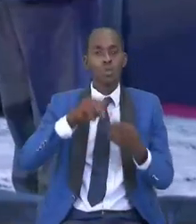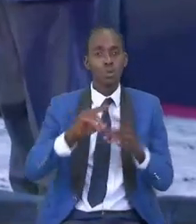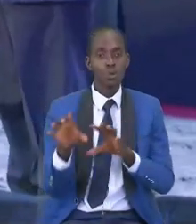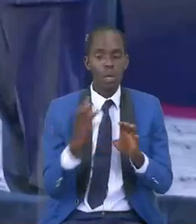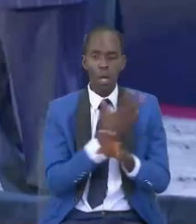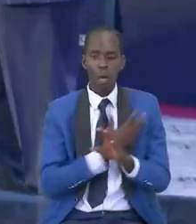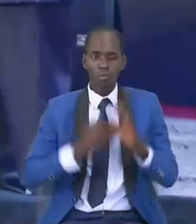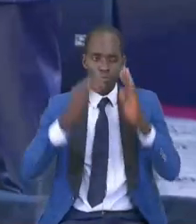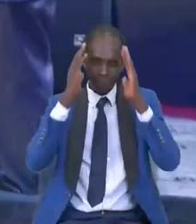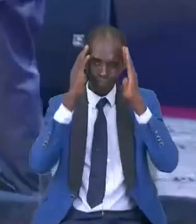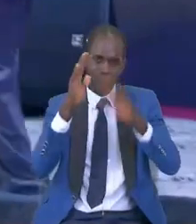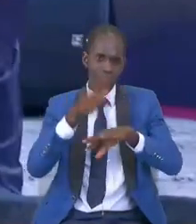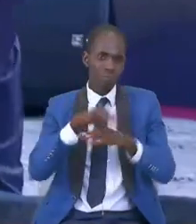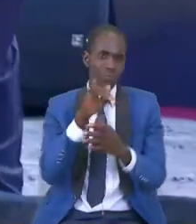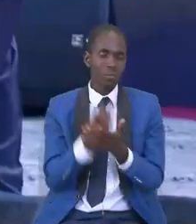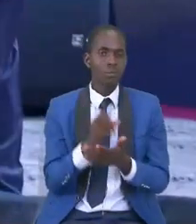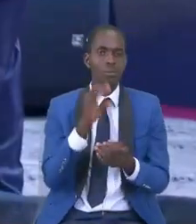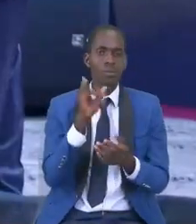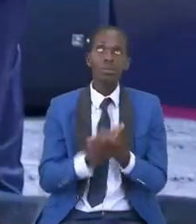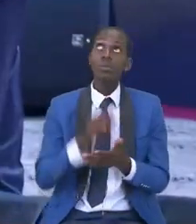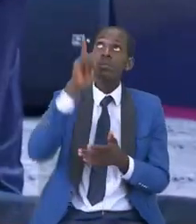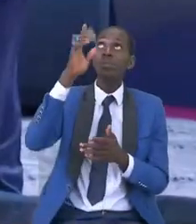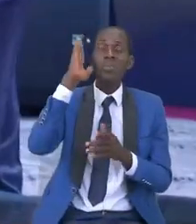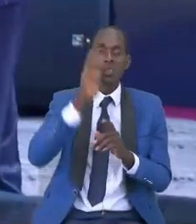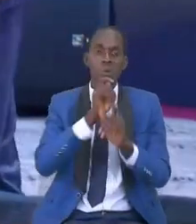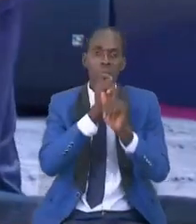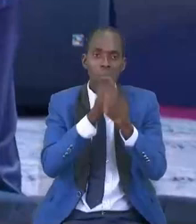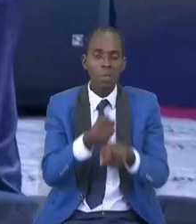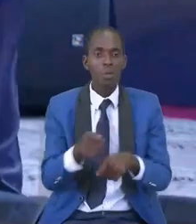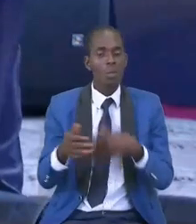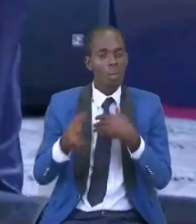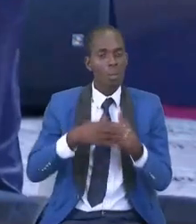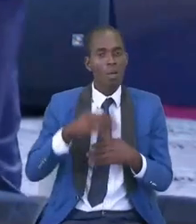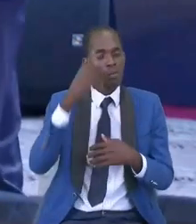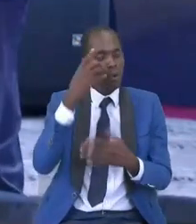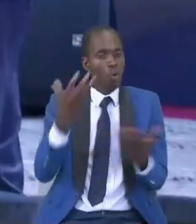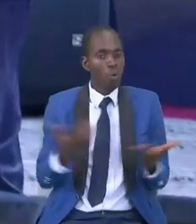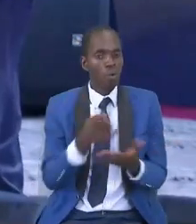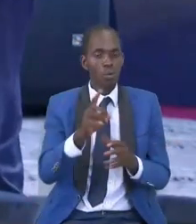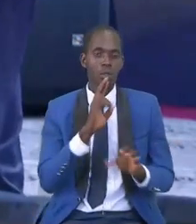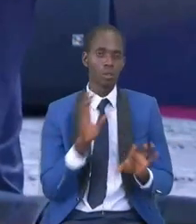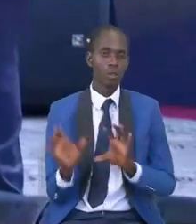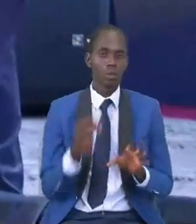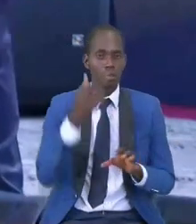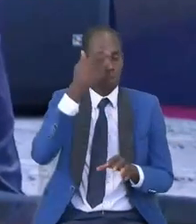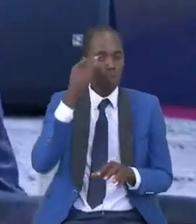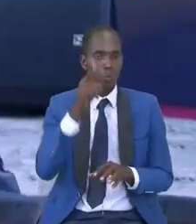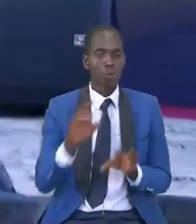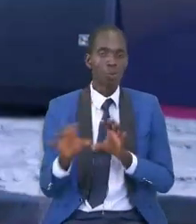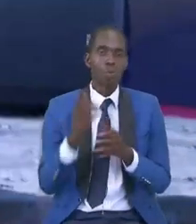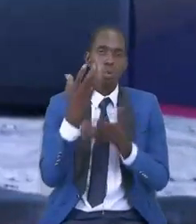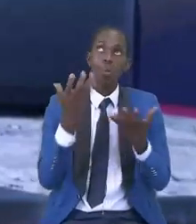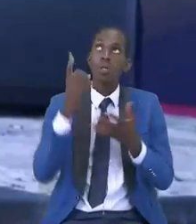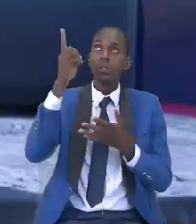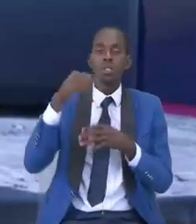et consacre-toi sur cela, afin qu'il te récompense pour ce que tu fais, parce que tu